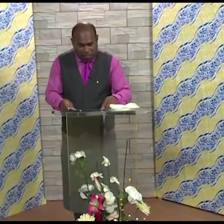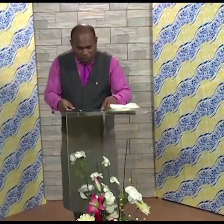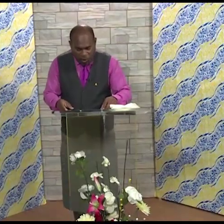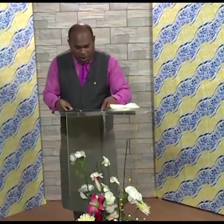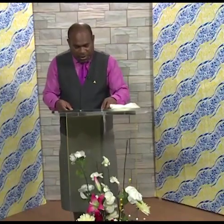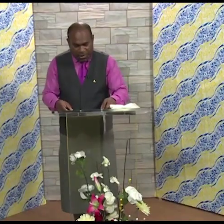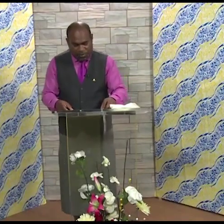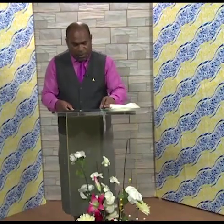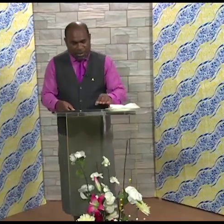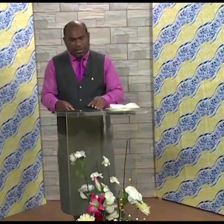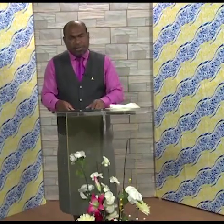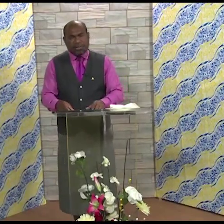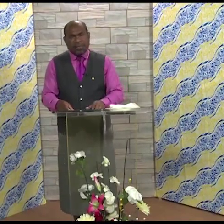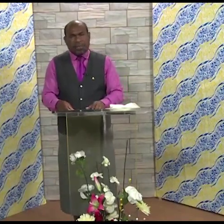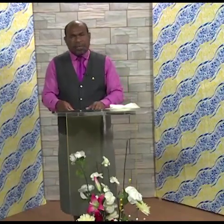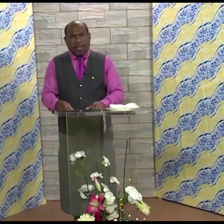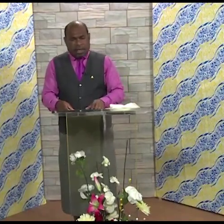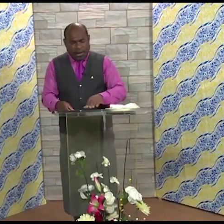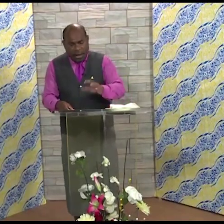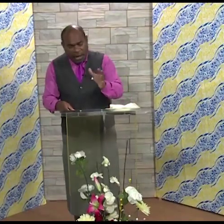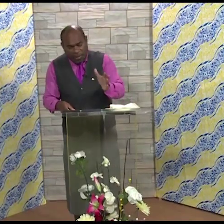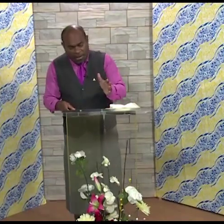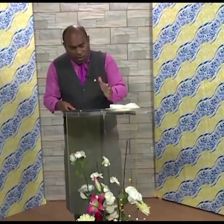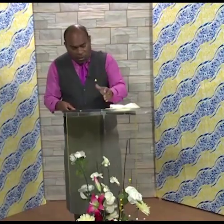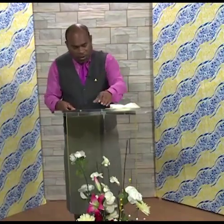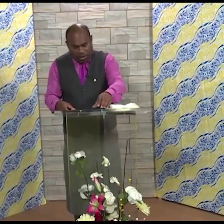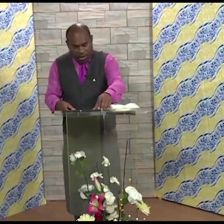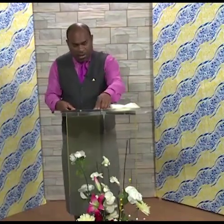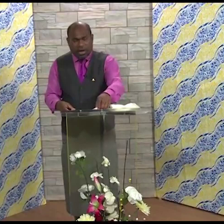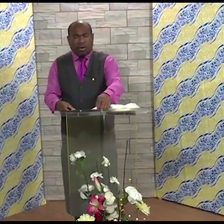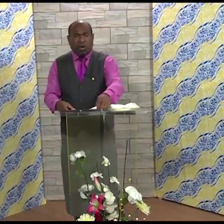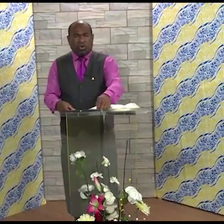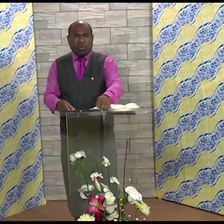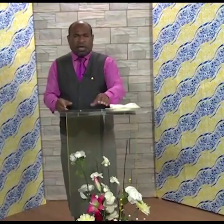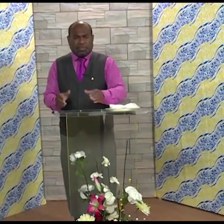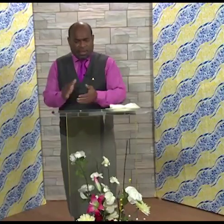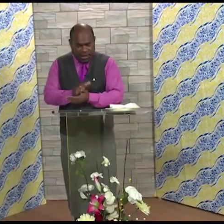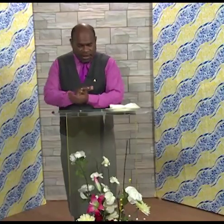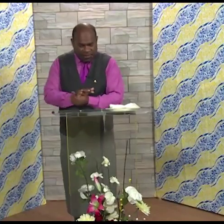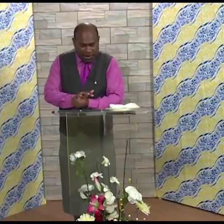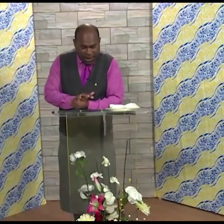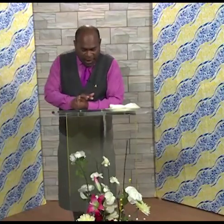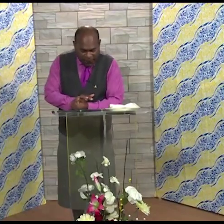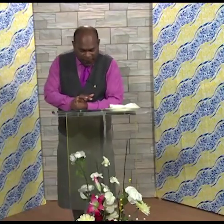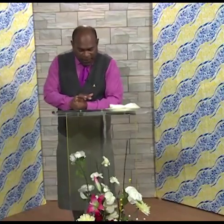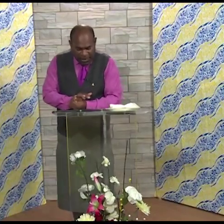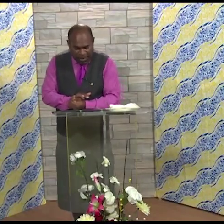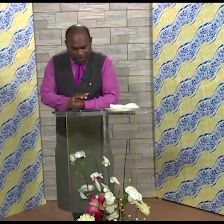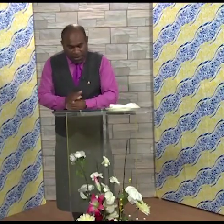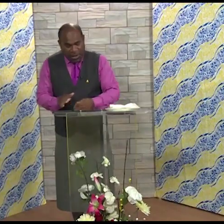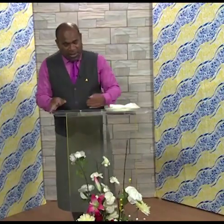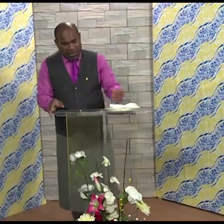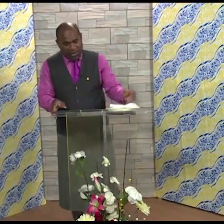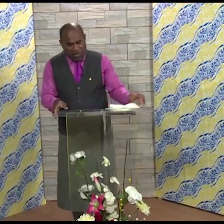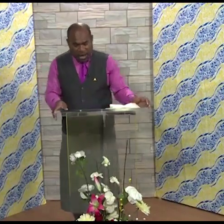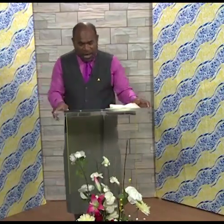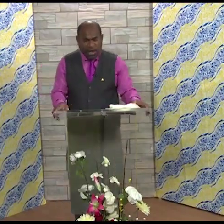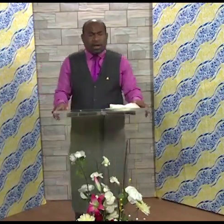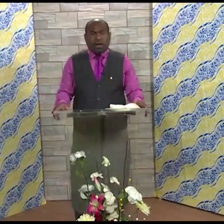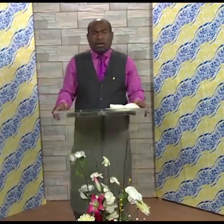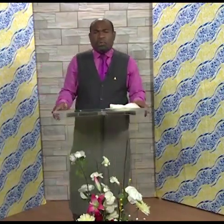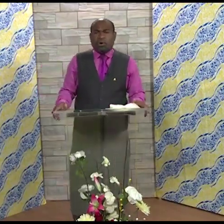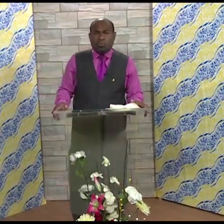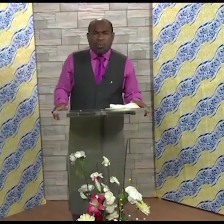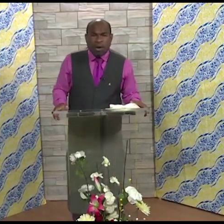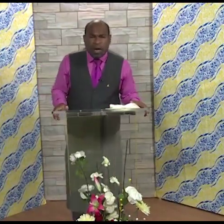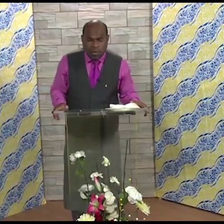are the poor in spirit. Ya, narara muni talo no enda sa reitha rawa. Oni vina kata minda reitha yi vitha na ka. Ken mutai. O ya,